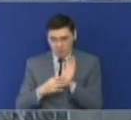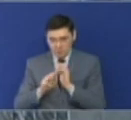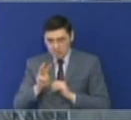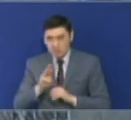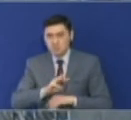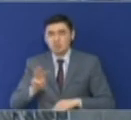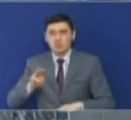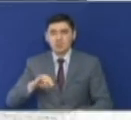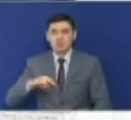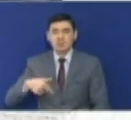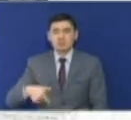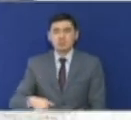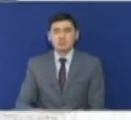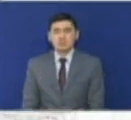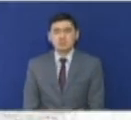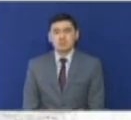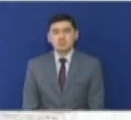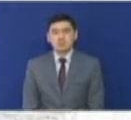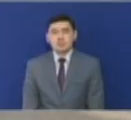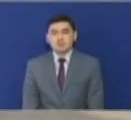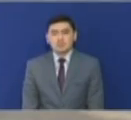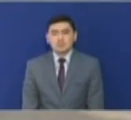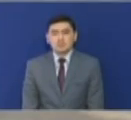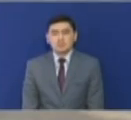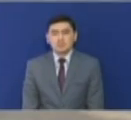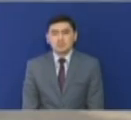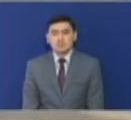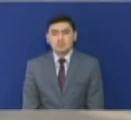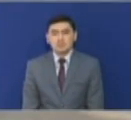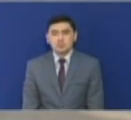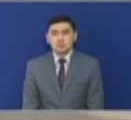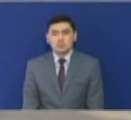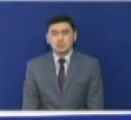тенге. Самат Секенов, Рыскуль Мадвасова, Айдос Айткалиев, телеканал «Семей».